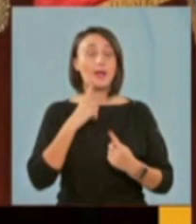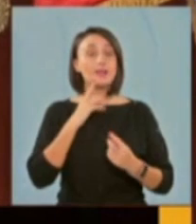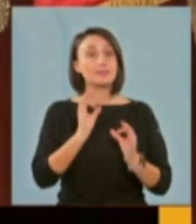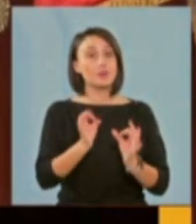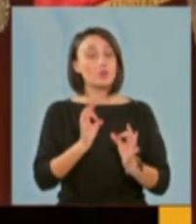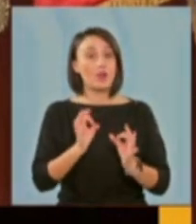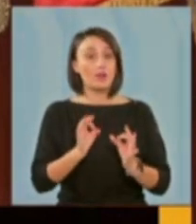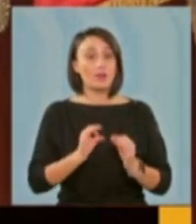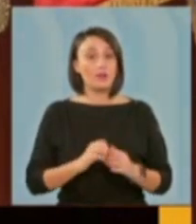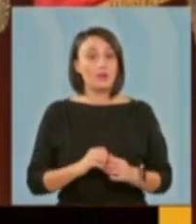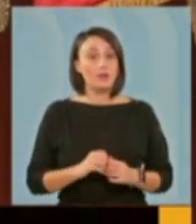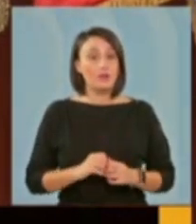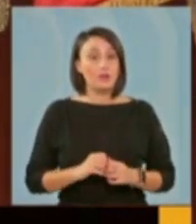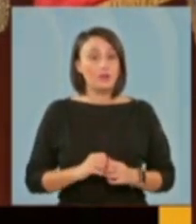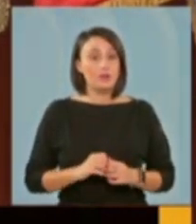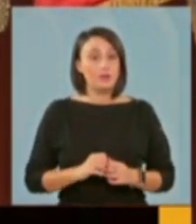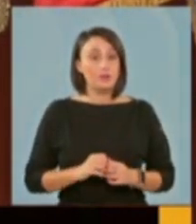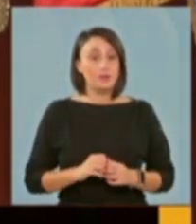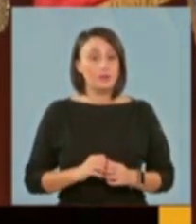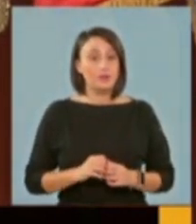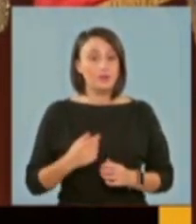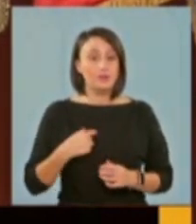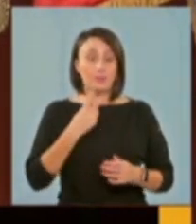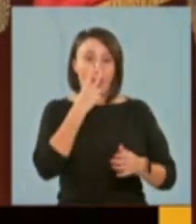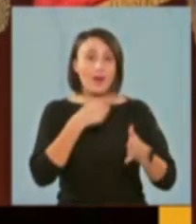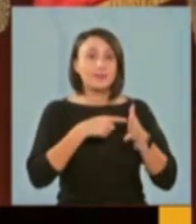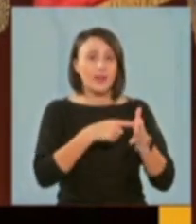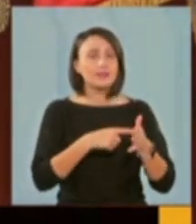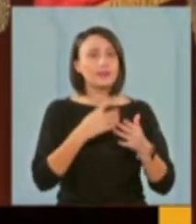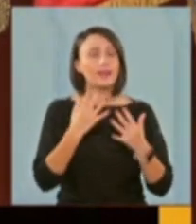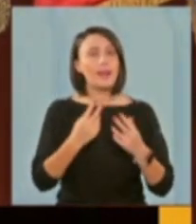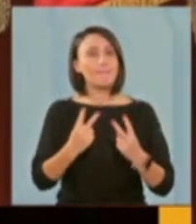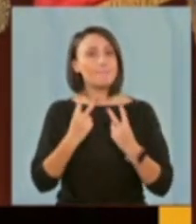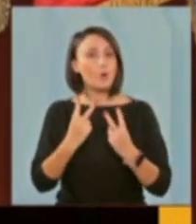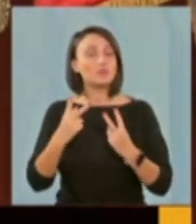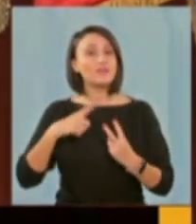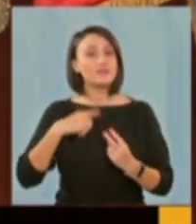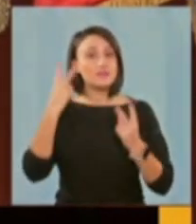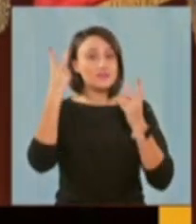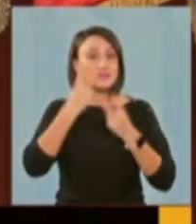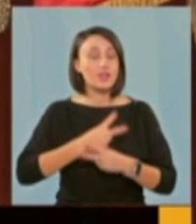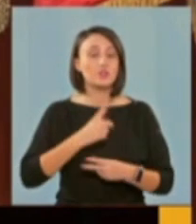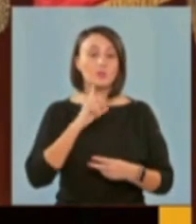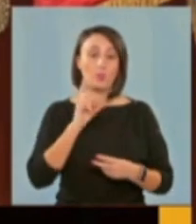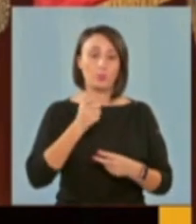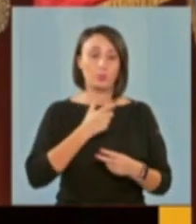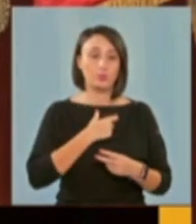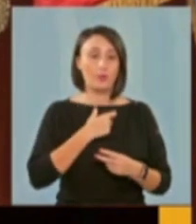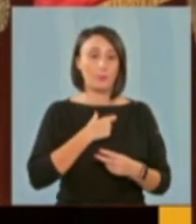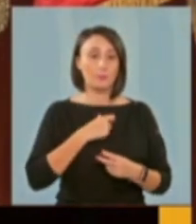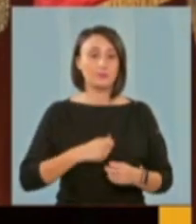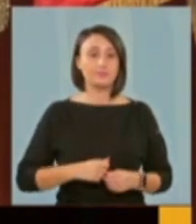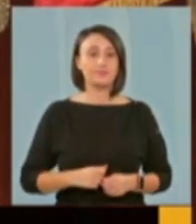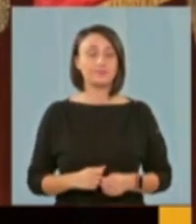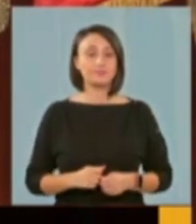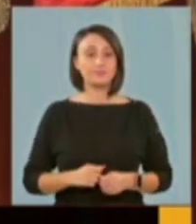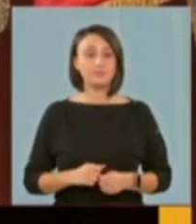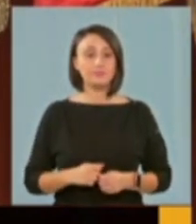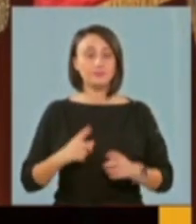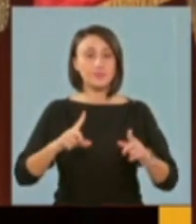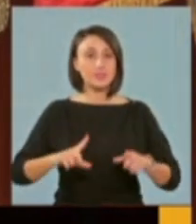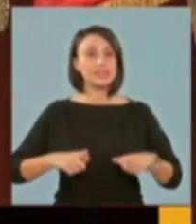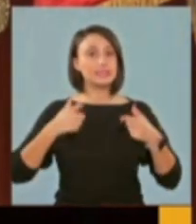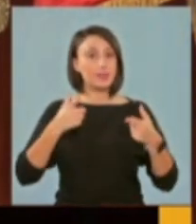particulară mi-a arătat încă o dată cât de important este să înțelegem, să putem să